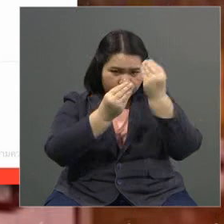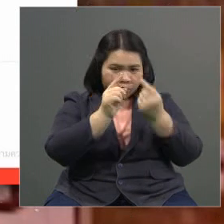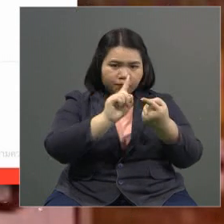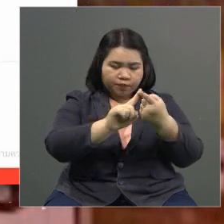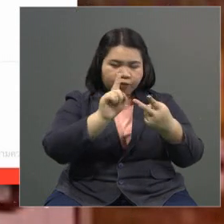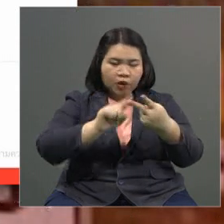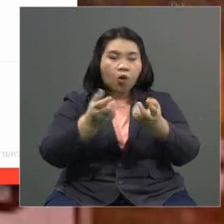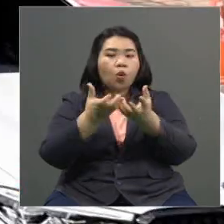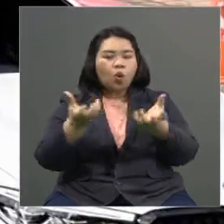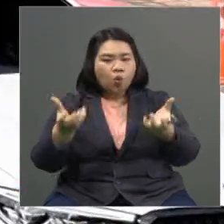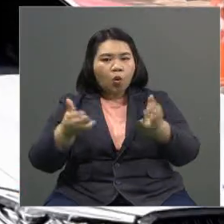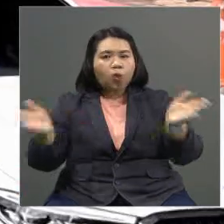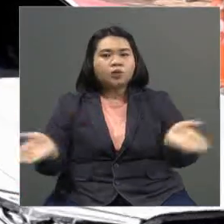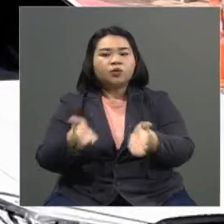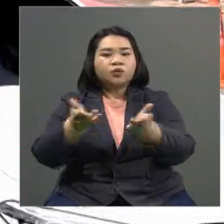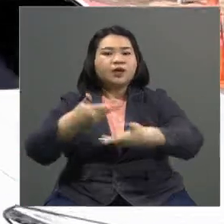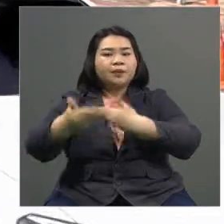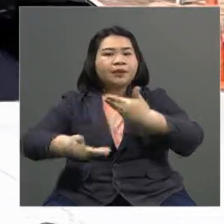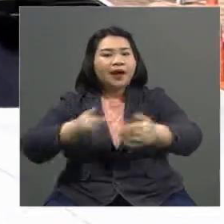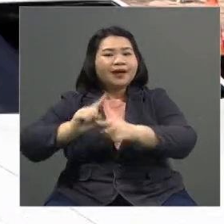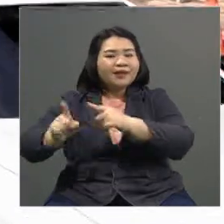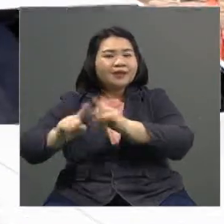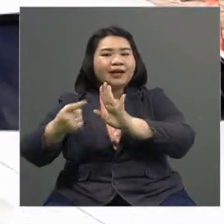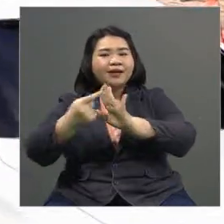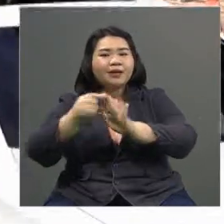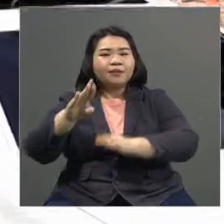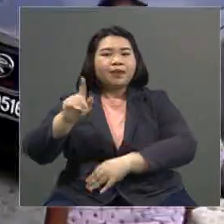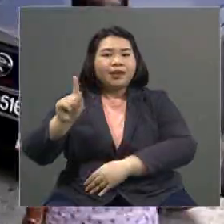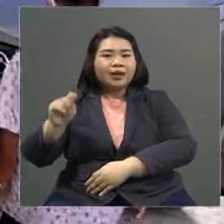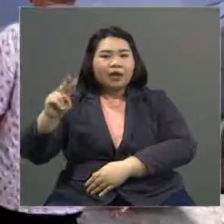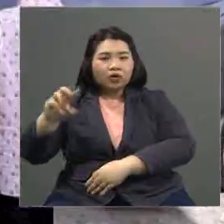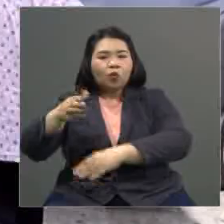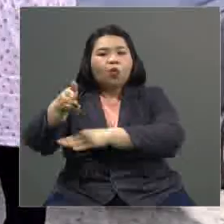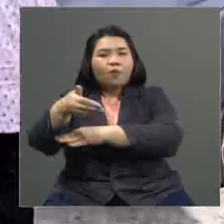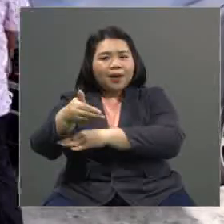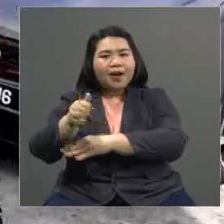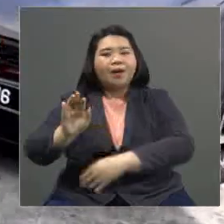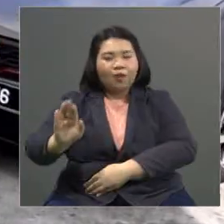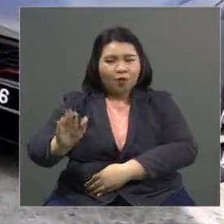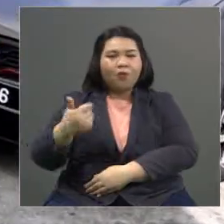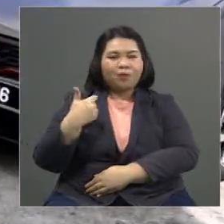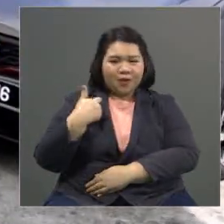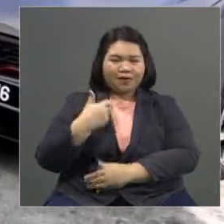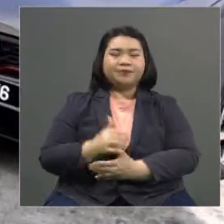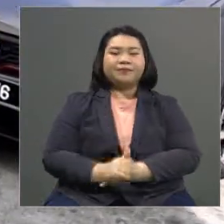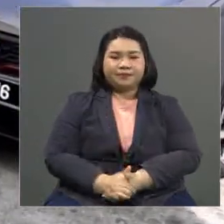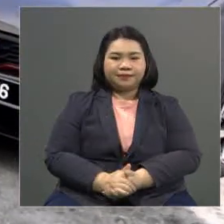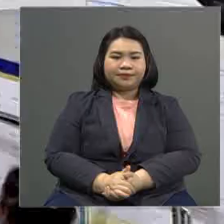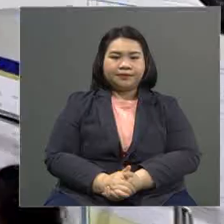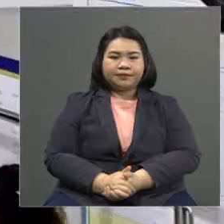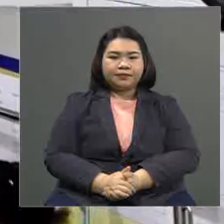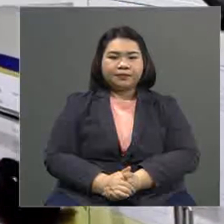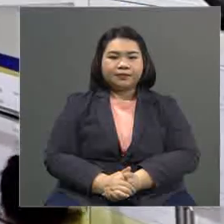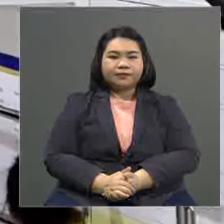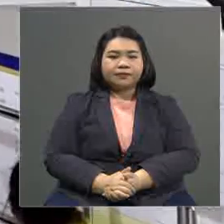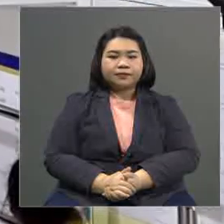เสริมสินค้าปรานิลสายน้ำไหลเบตงแล้วก็ปลาพวงชมพูฮาลาบาลาสู่จีอก็คือสิ่งบกชี้ทาง